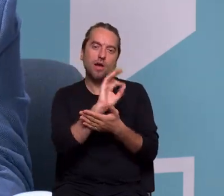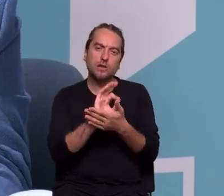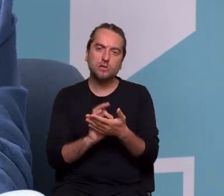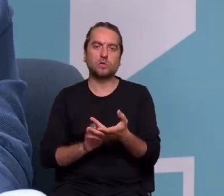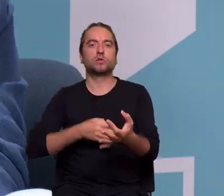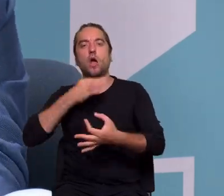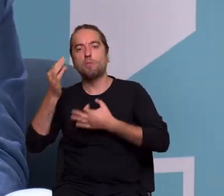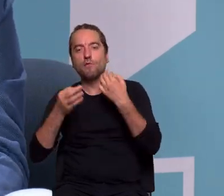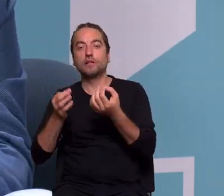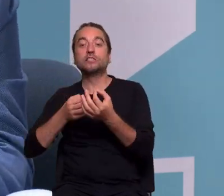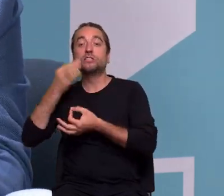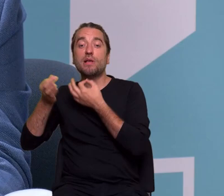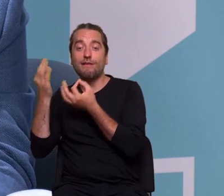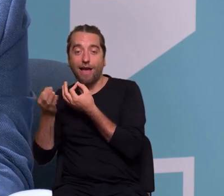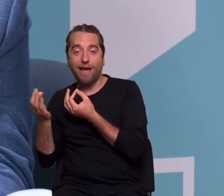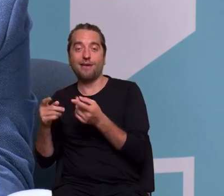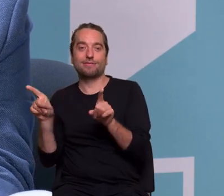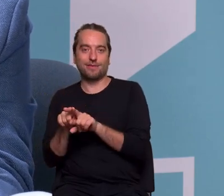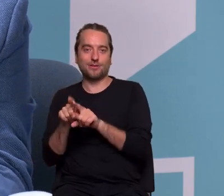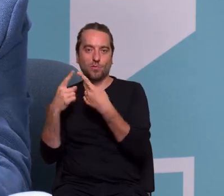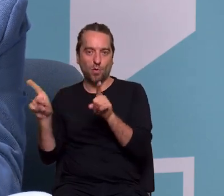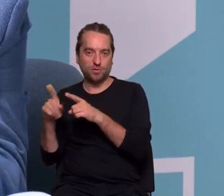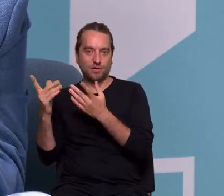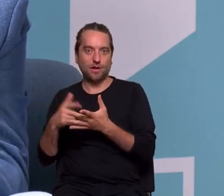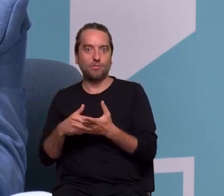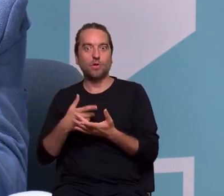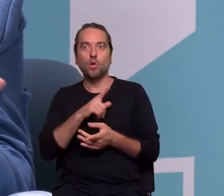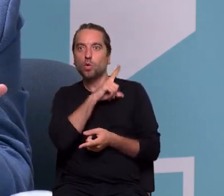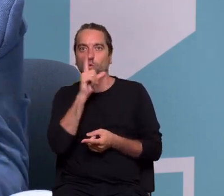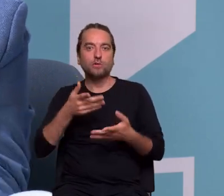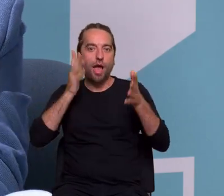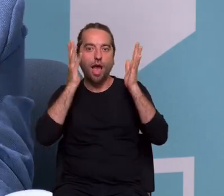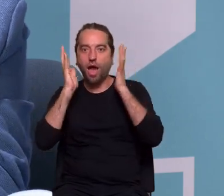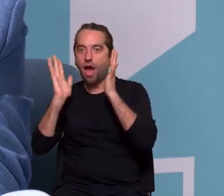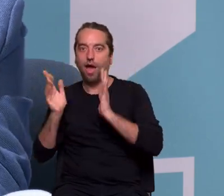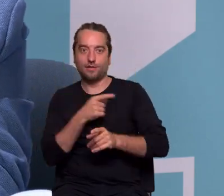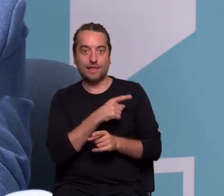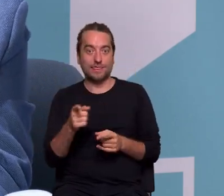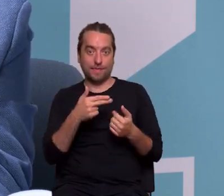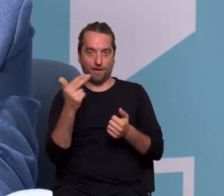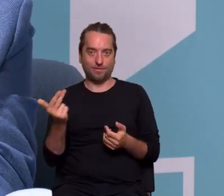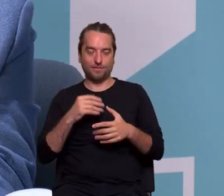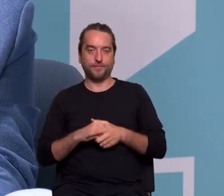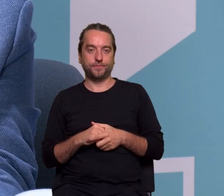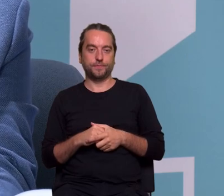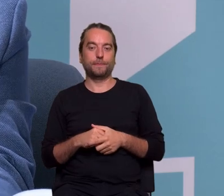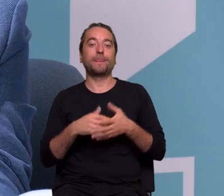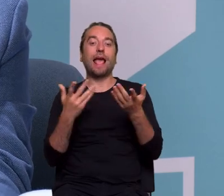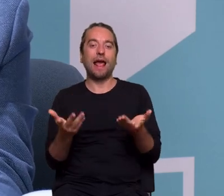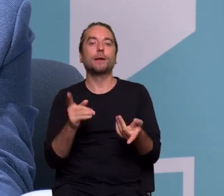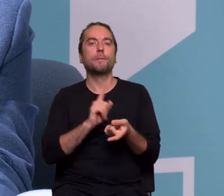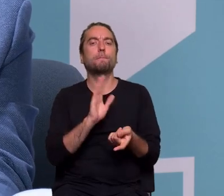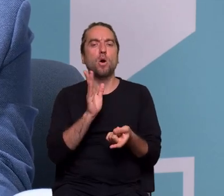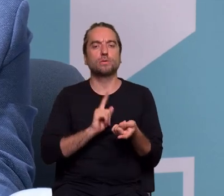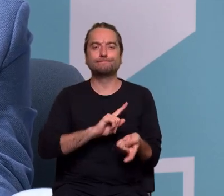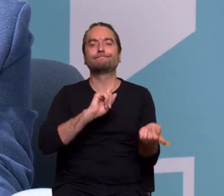tak dalej. Ponieważ była to pewna forma ekscytacji, prawda, którą to niesie. Natomiast kiedy to się zamienia